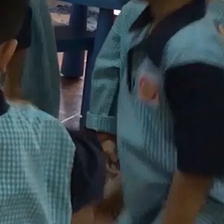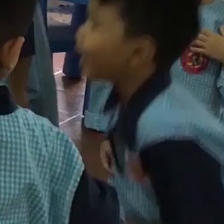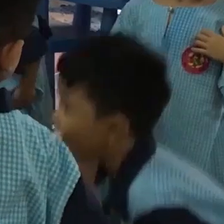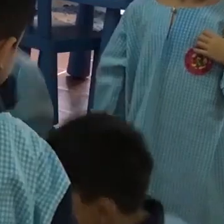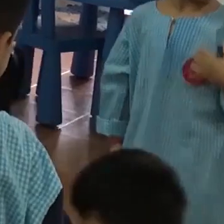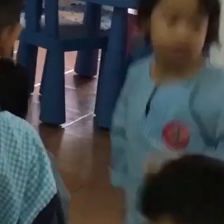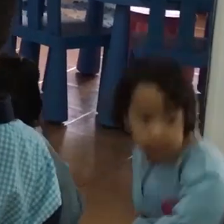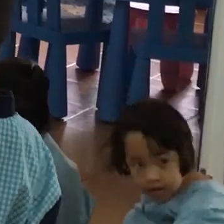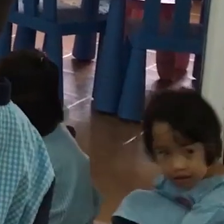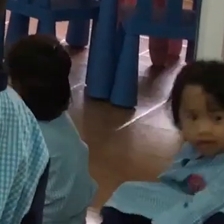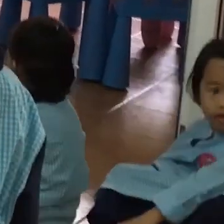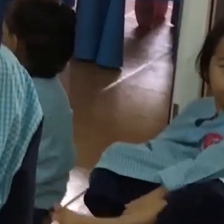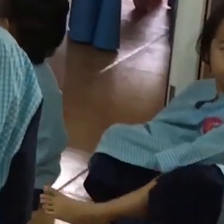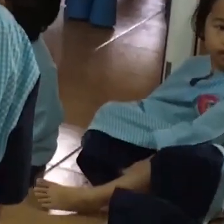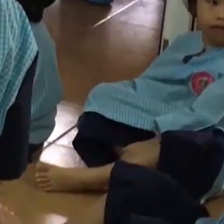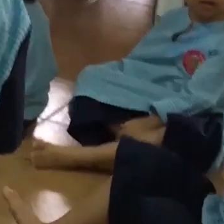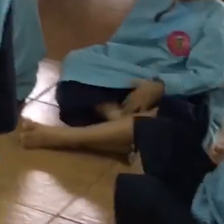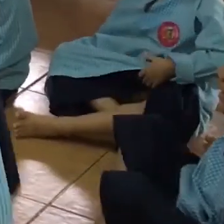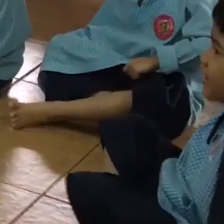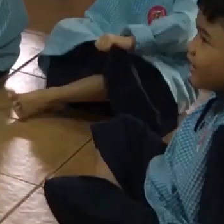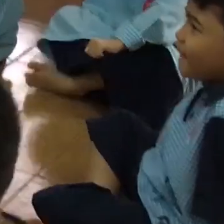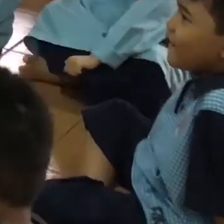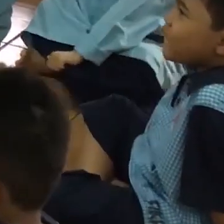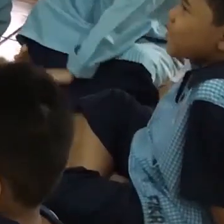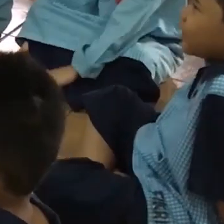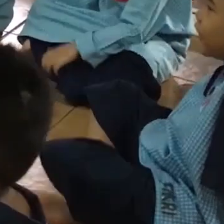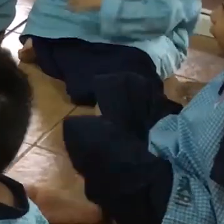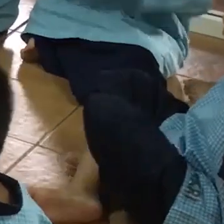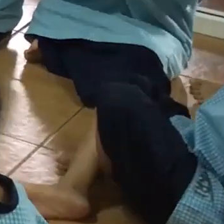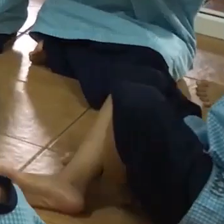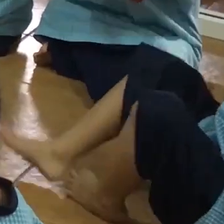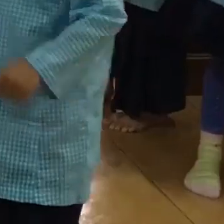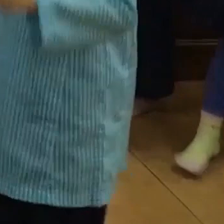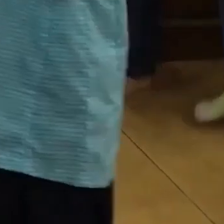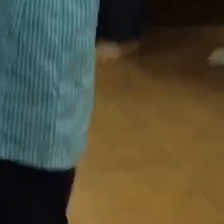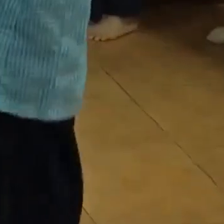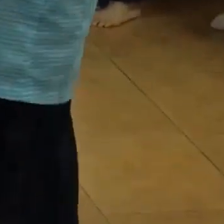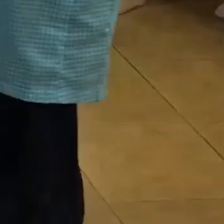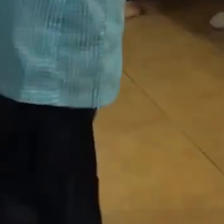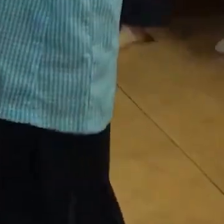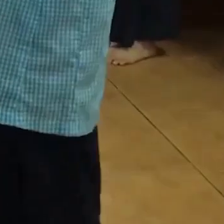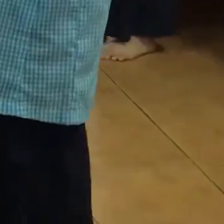memastikan keselamatan anak-anak yang berada di pusat taska tersebut. Jadi pihak